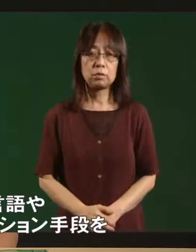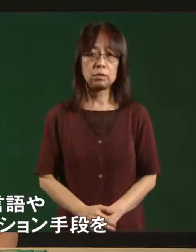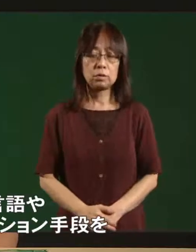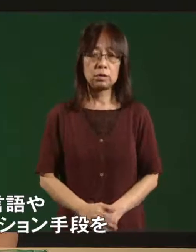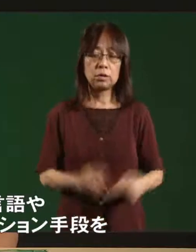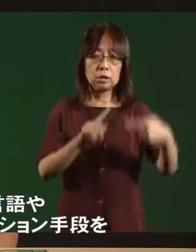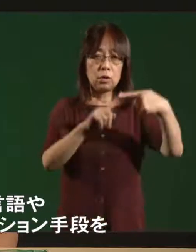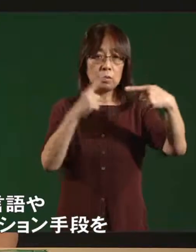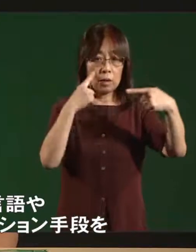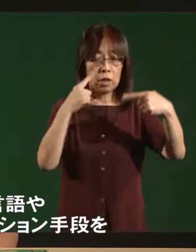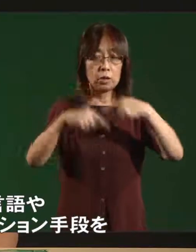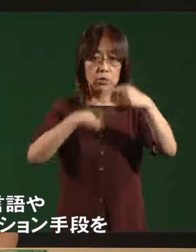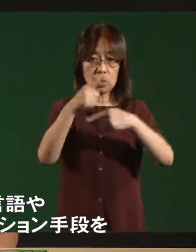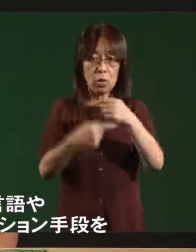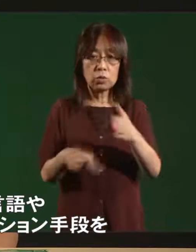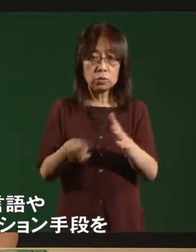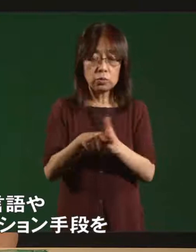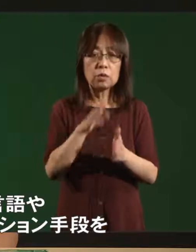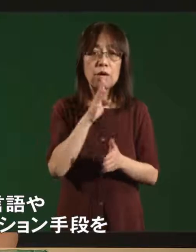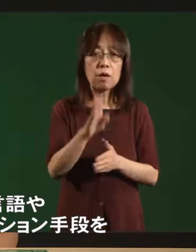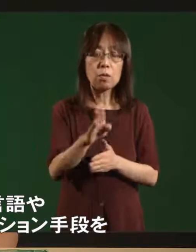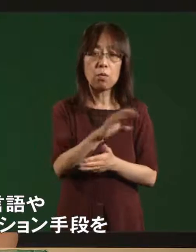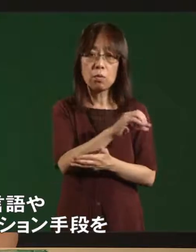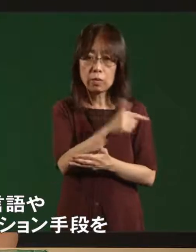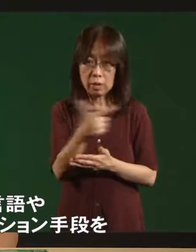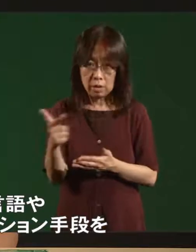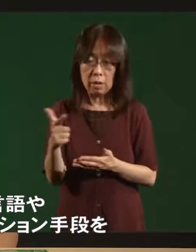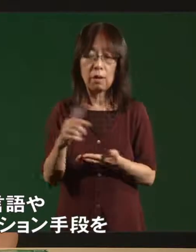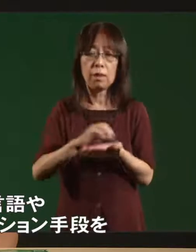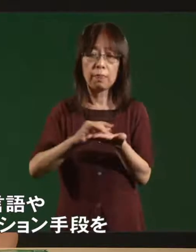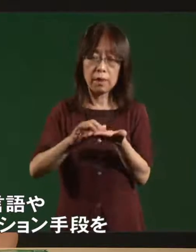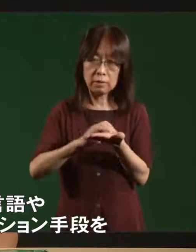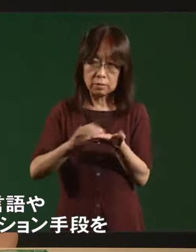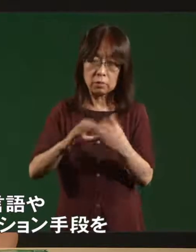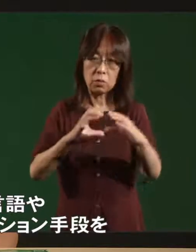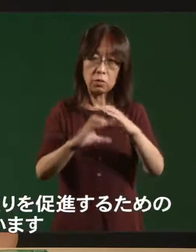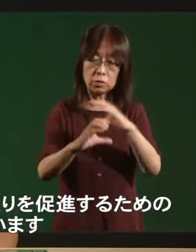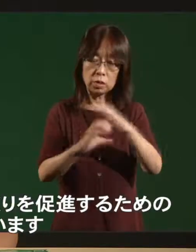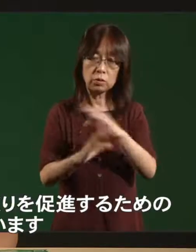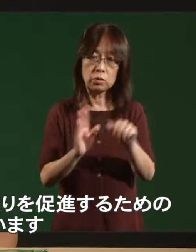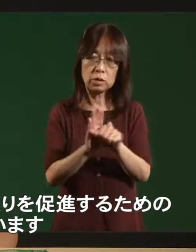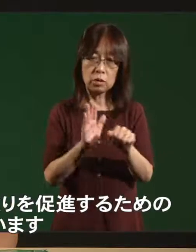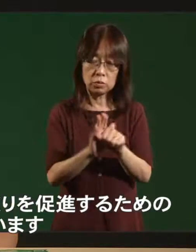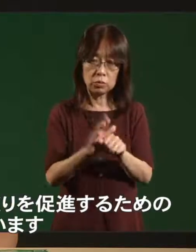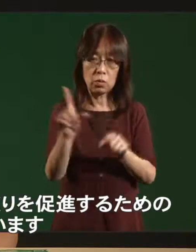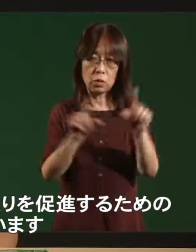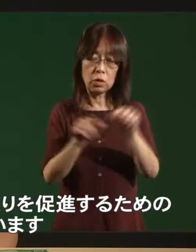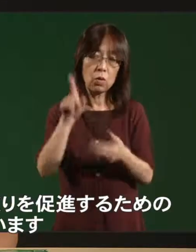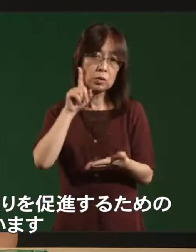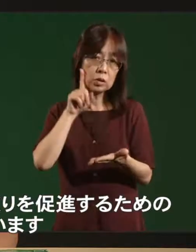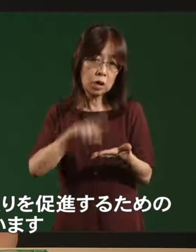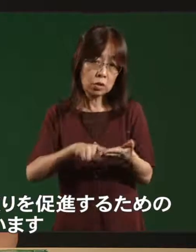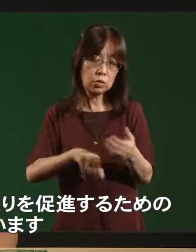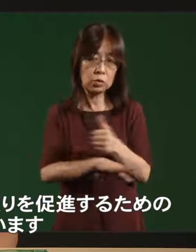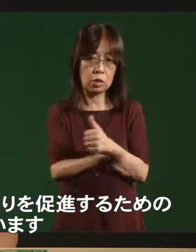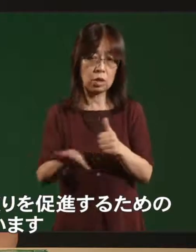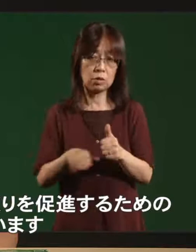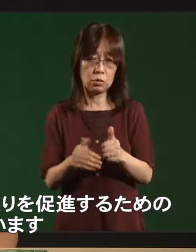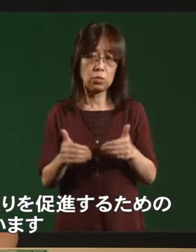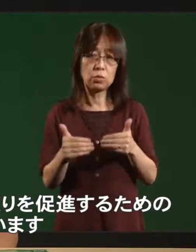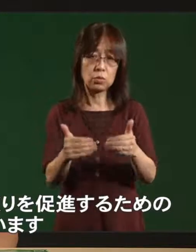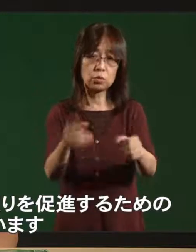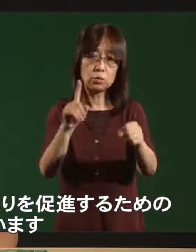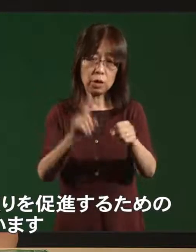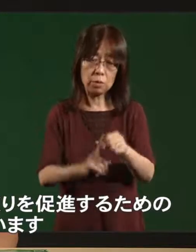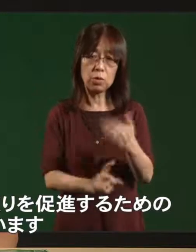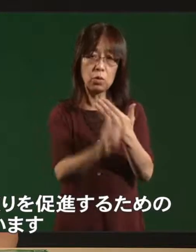一つ目は手話を含む言語や展示などのコミュニケーション手段を利用しやすい環境づくりを促進するための